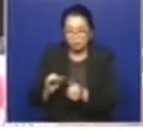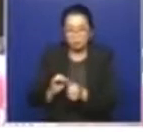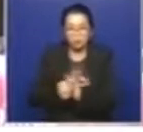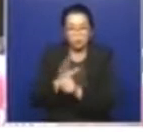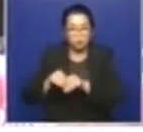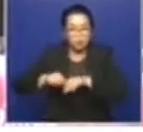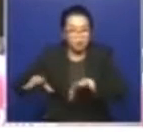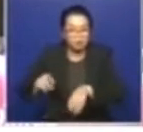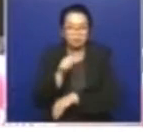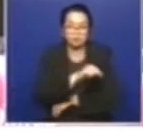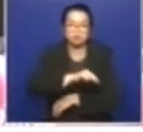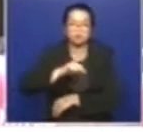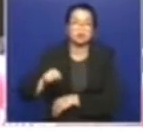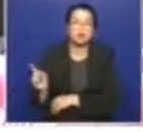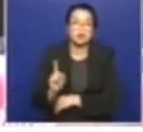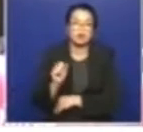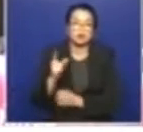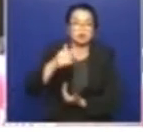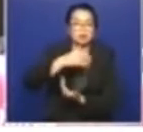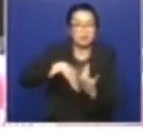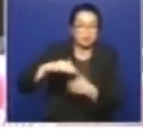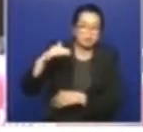ศรษฐกิจมันแย่ก่อนโควิดอะไร